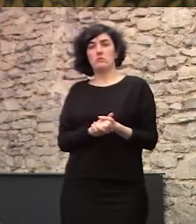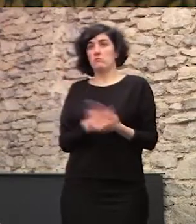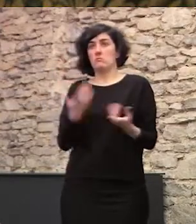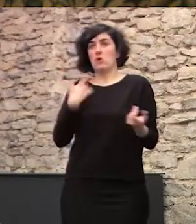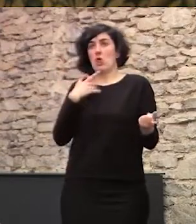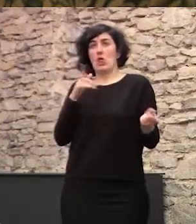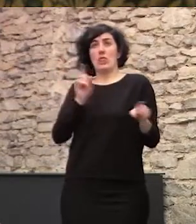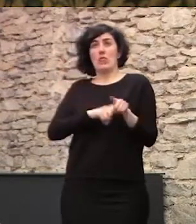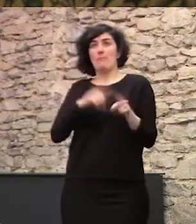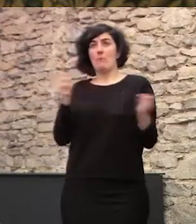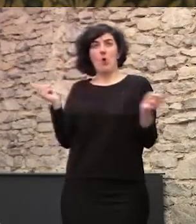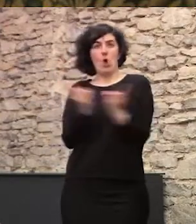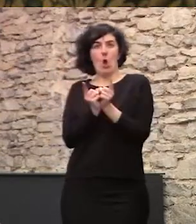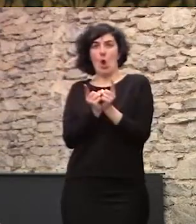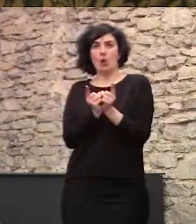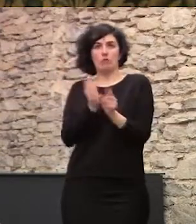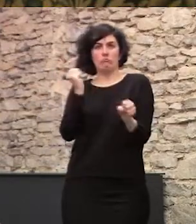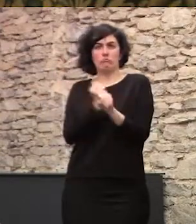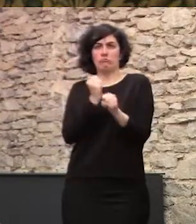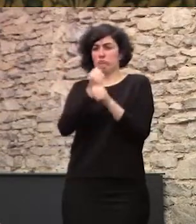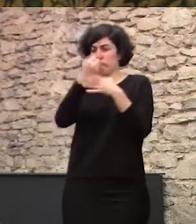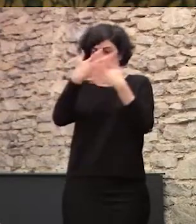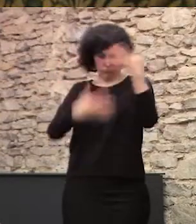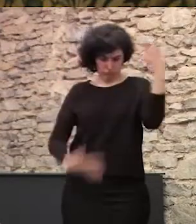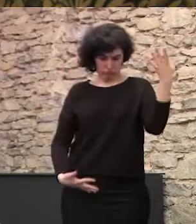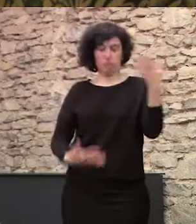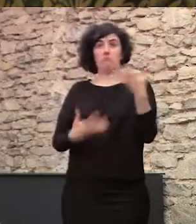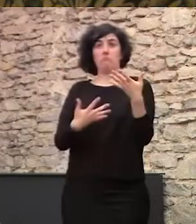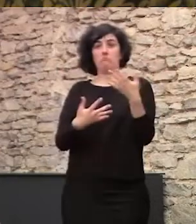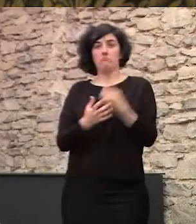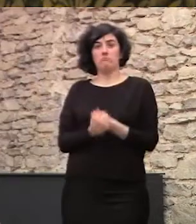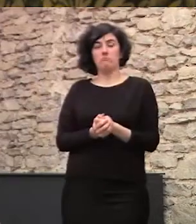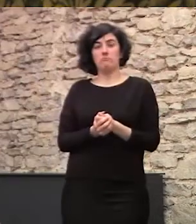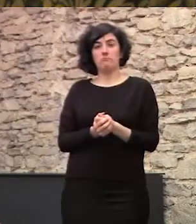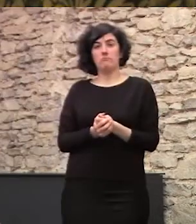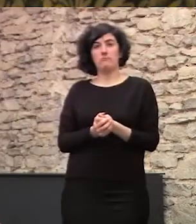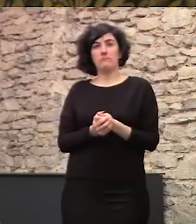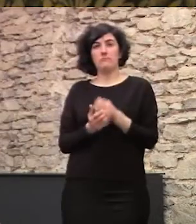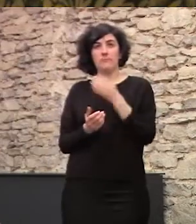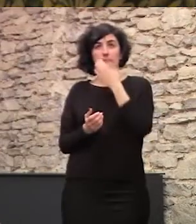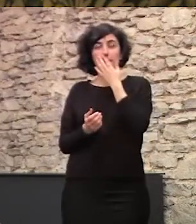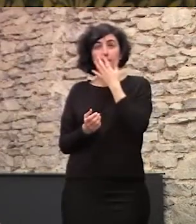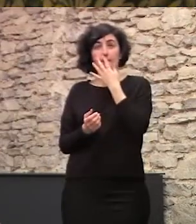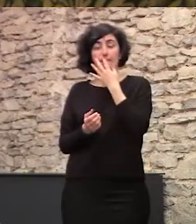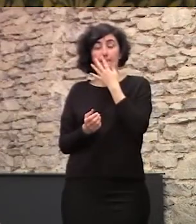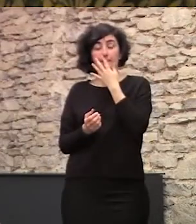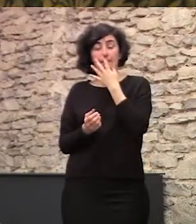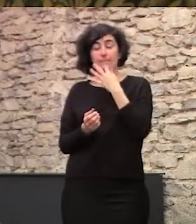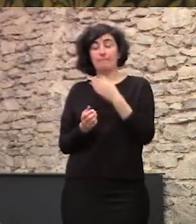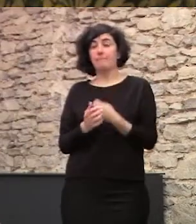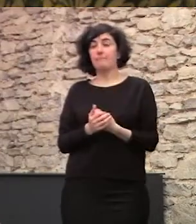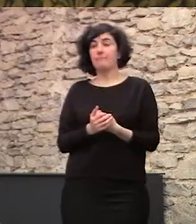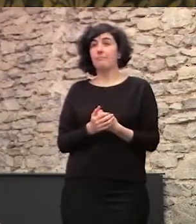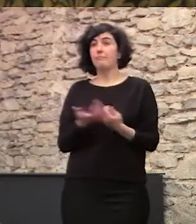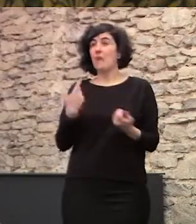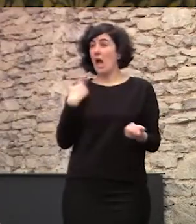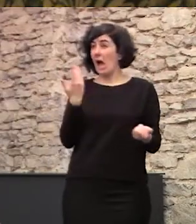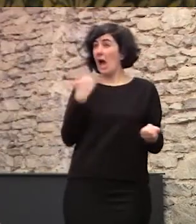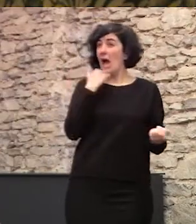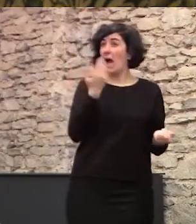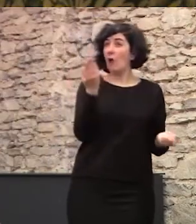Denbora gutxian zenbat egin duen emakume honek. Bueno, hori da, pixka bat hasteko, hortik aurrera, pues, ez dakit. Zerbait